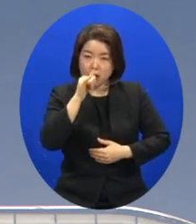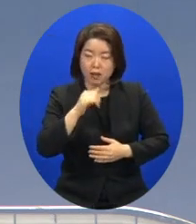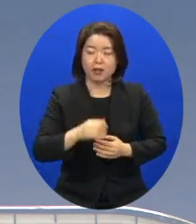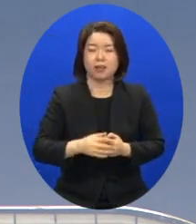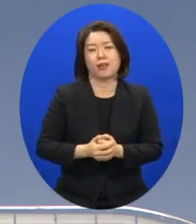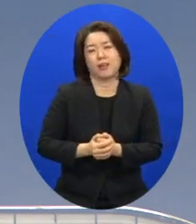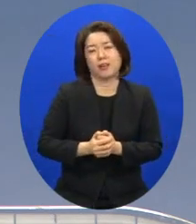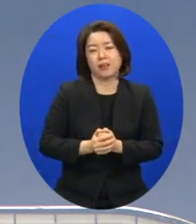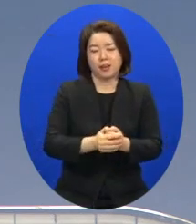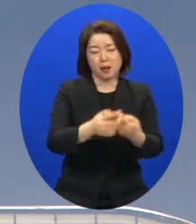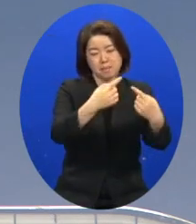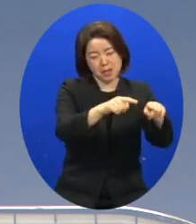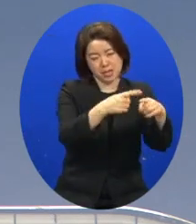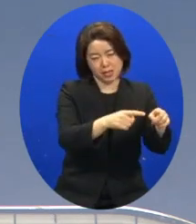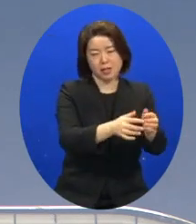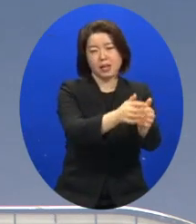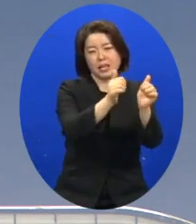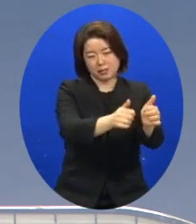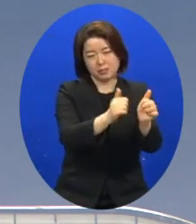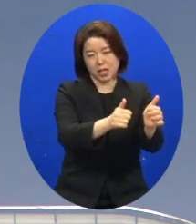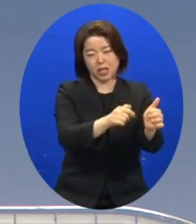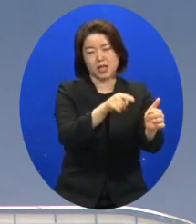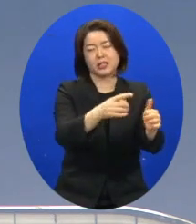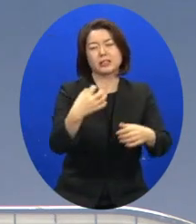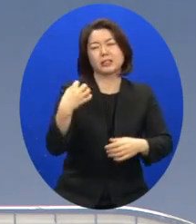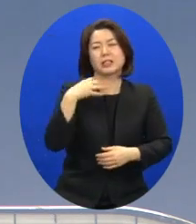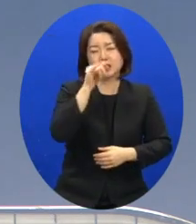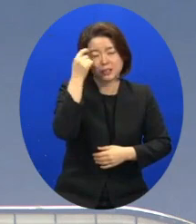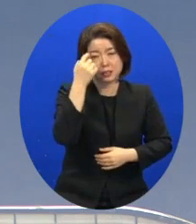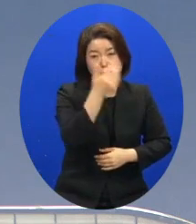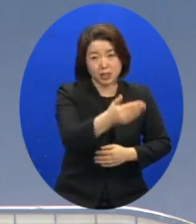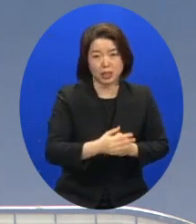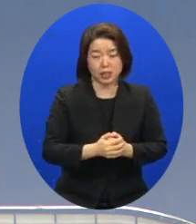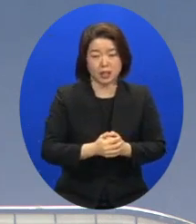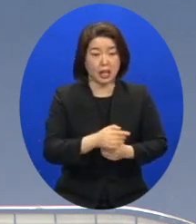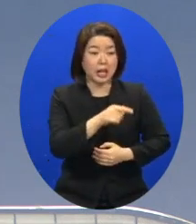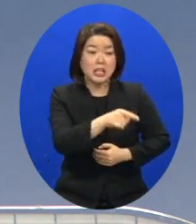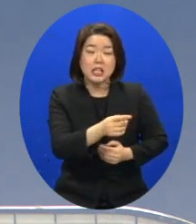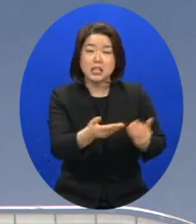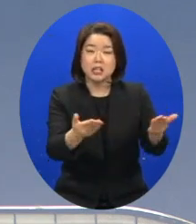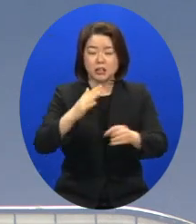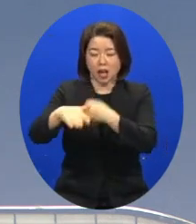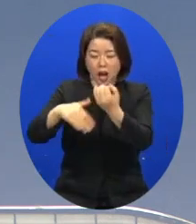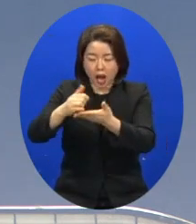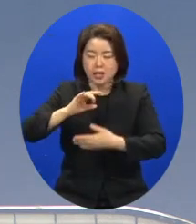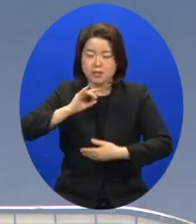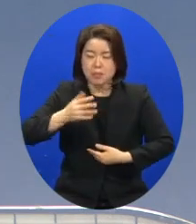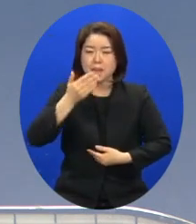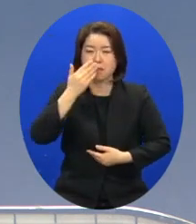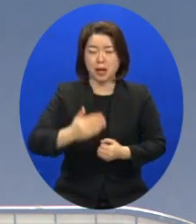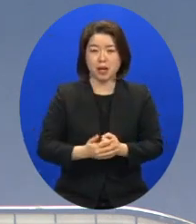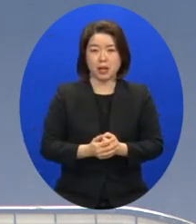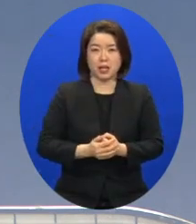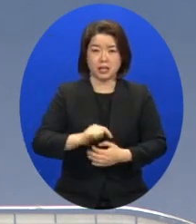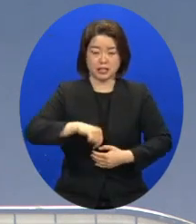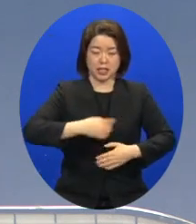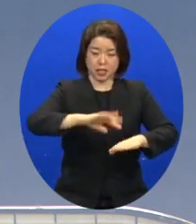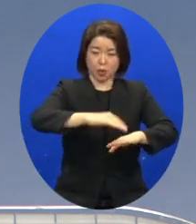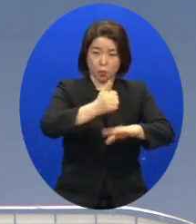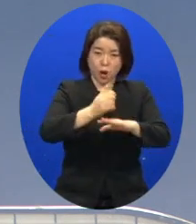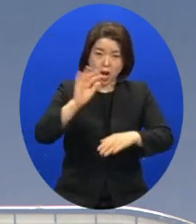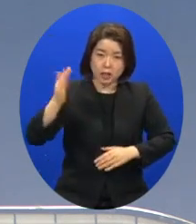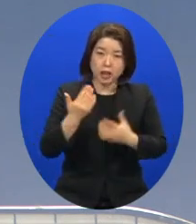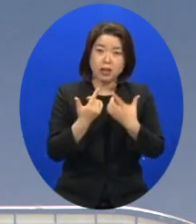판단하고 심판하는 역할을 합니다 그런 후 하나님 많이 하시는데요 자기가 왕이 된 것처럼